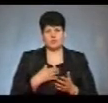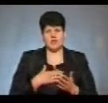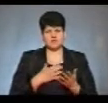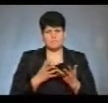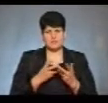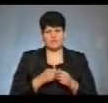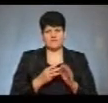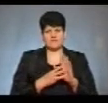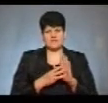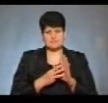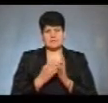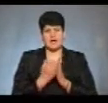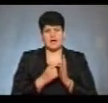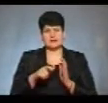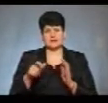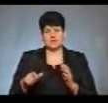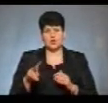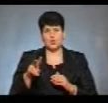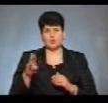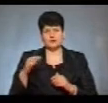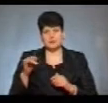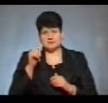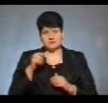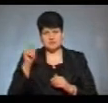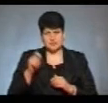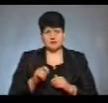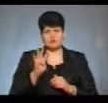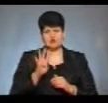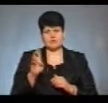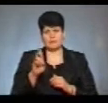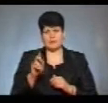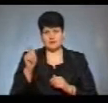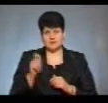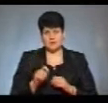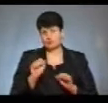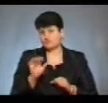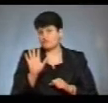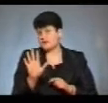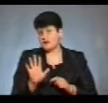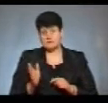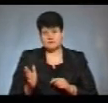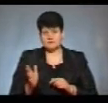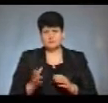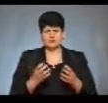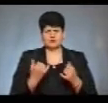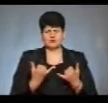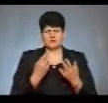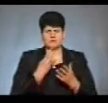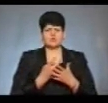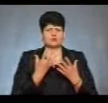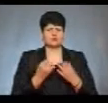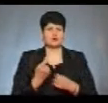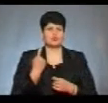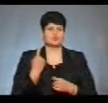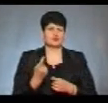підрахункам, 8 кандидатів президента відвідували в лютому місяці і ще 4 в березні, можливо, вже і 5. Бо сьогодні ми бачимо ще одного кандидата в президенти,